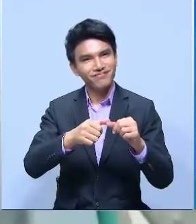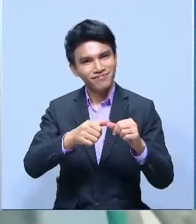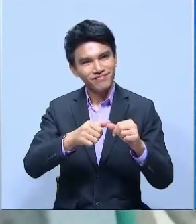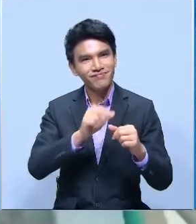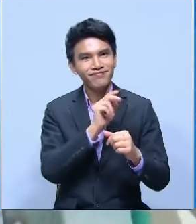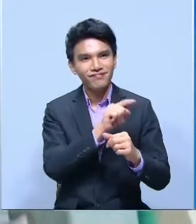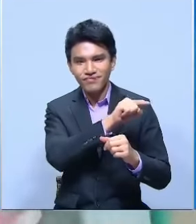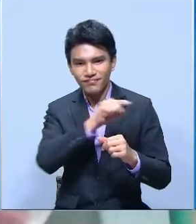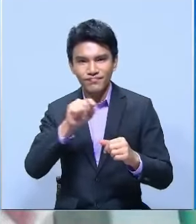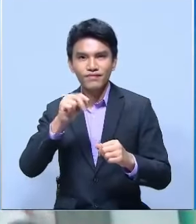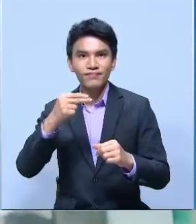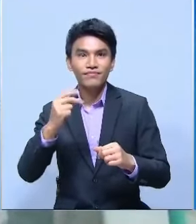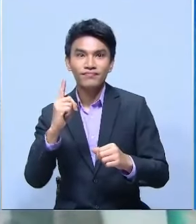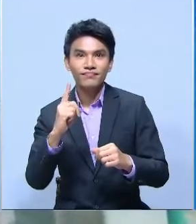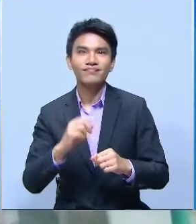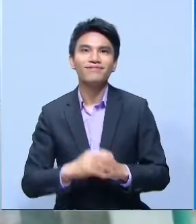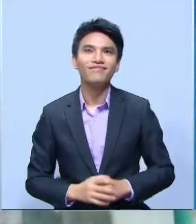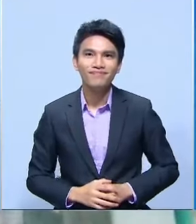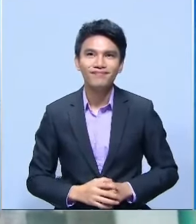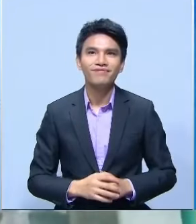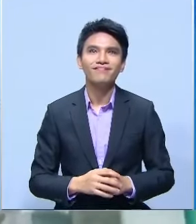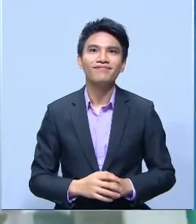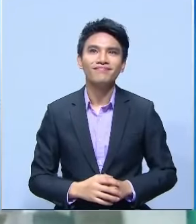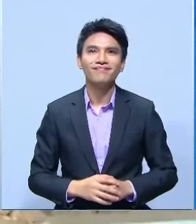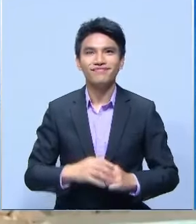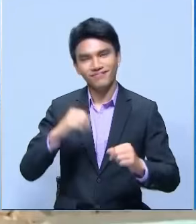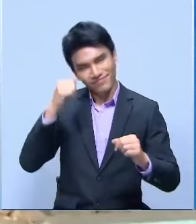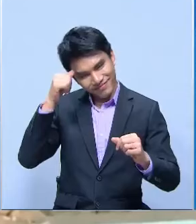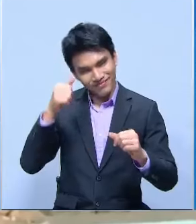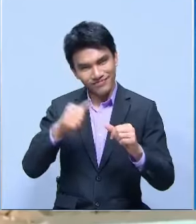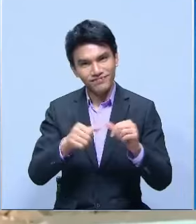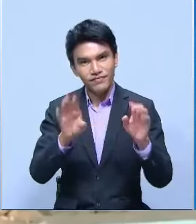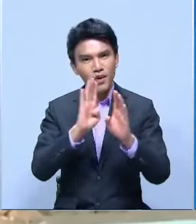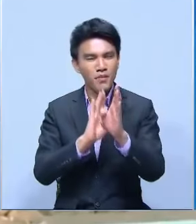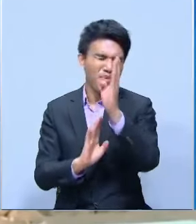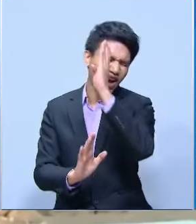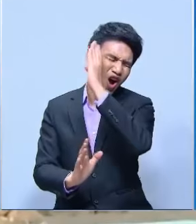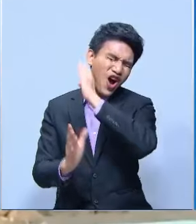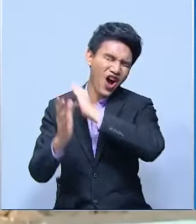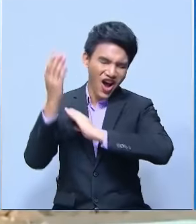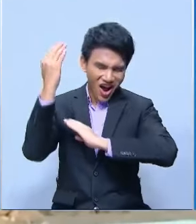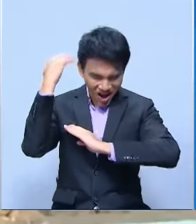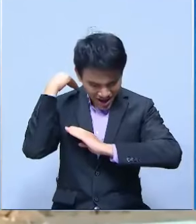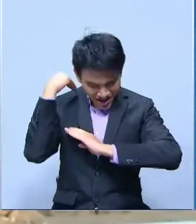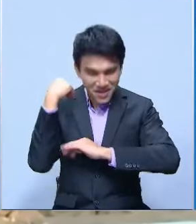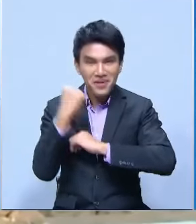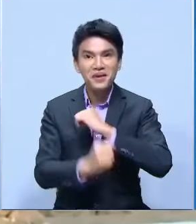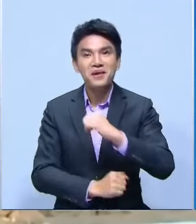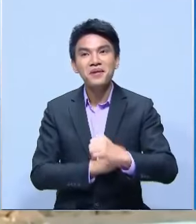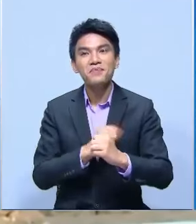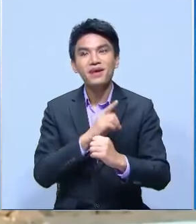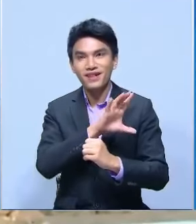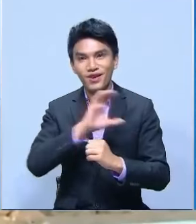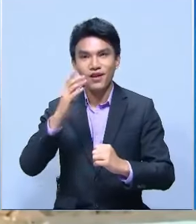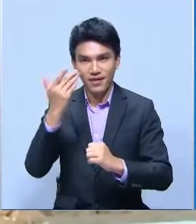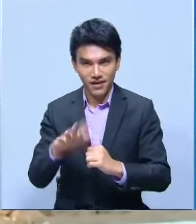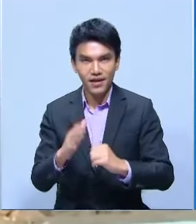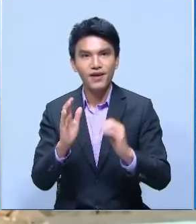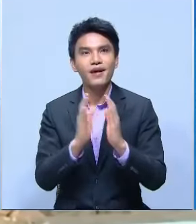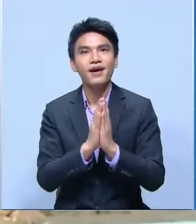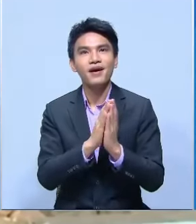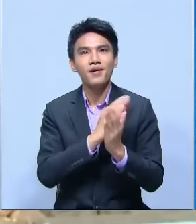กันมานี่เป็นบทช่องท่องจำฉบับโบราณคุณผู้ชมเป็นร้อยกว่าปีมาแล้วนะคะโดยพระครูวิม